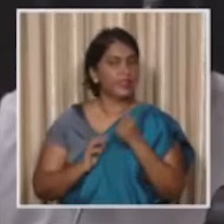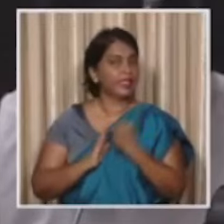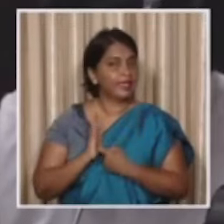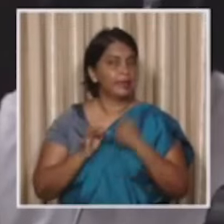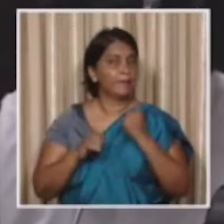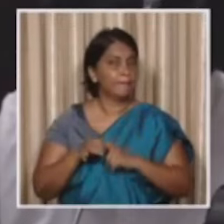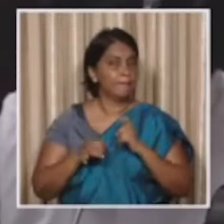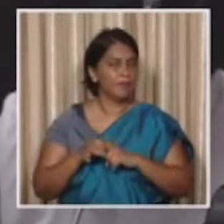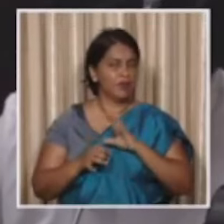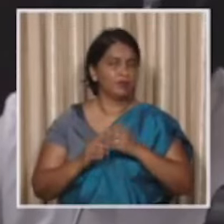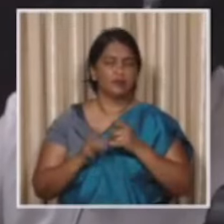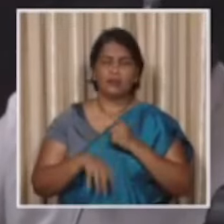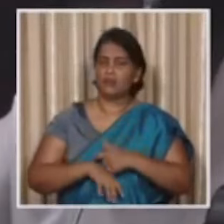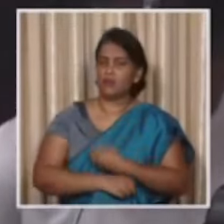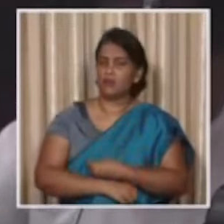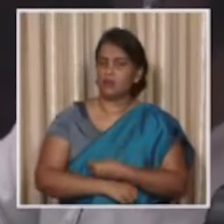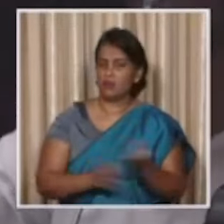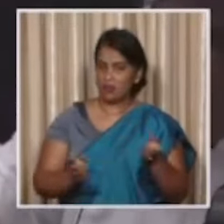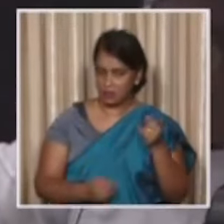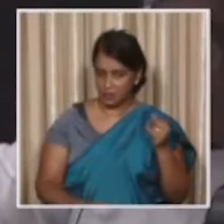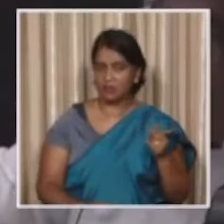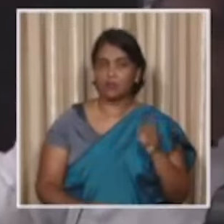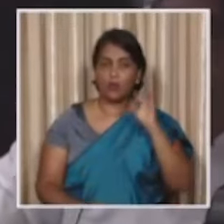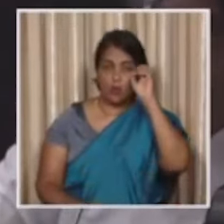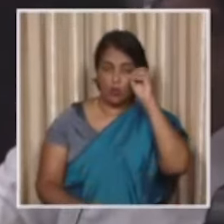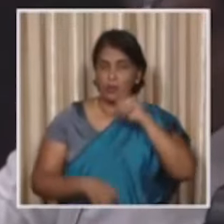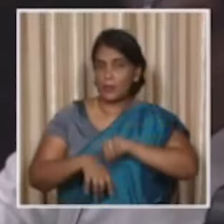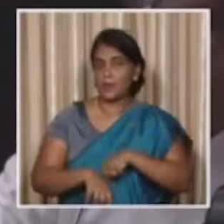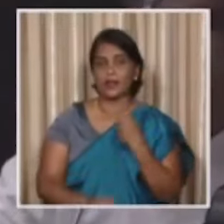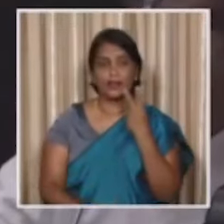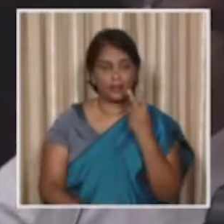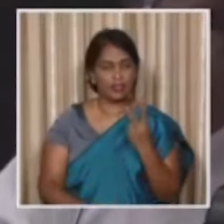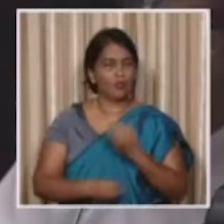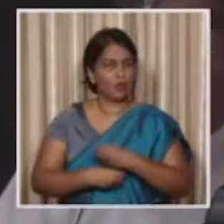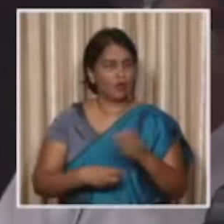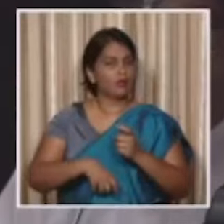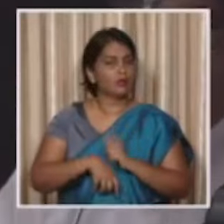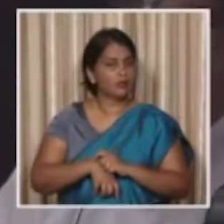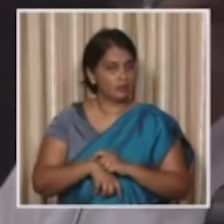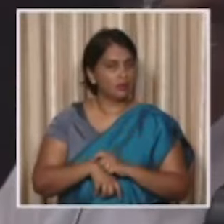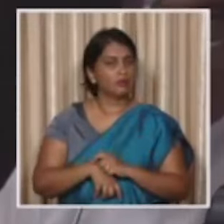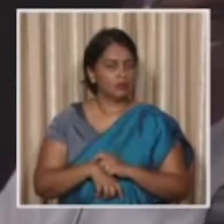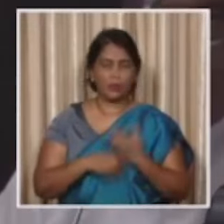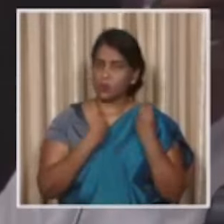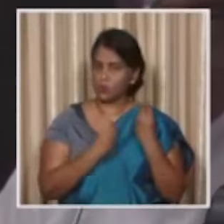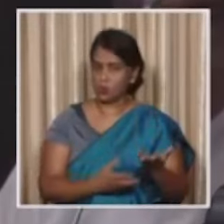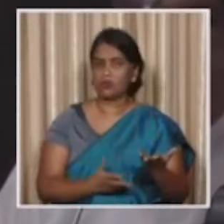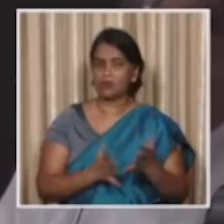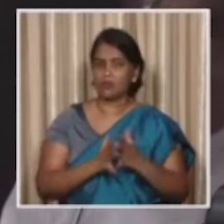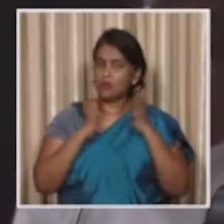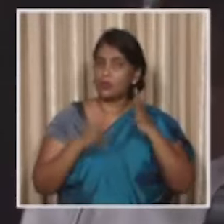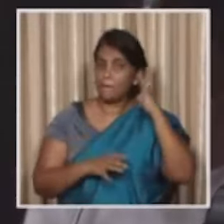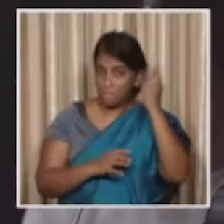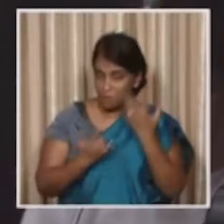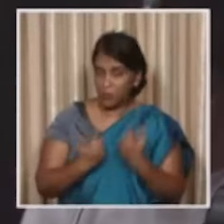ප්‍රශ්න මතු කරමින් කාලය විශාල ප්‍රමාණයක් විනාශ වෙනවා. උදේ පැය දෙකක් විතර මේ විනාශ වෙන කාලේ කොච්චරද බලන්නේ ඒකෙන් මොන හරි